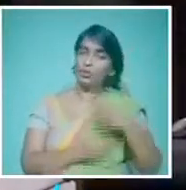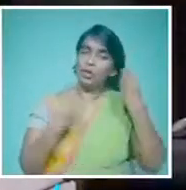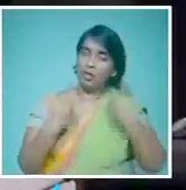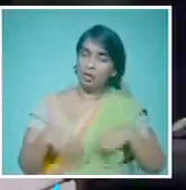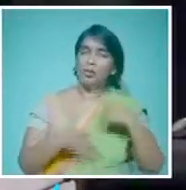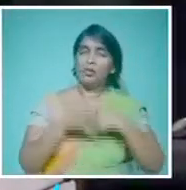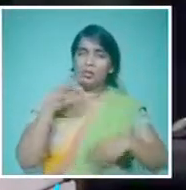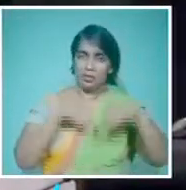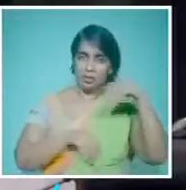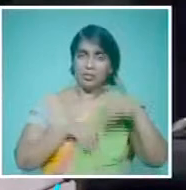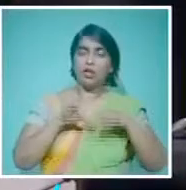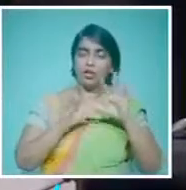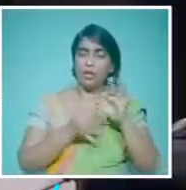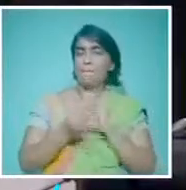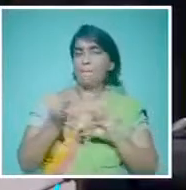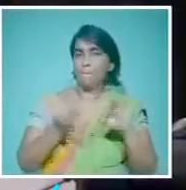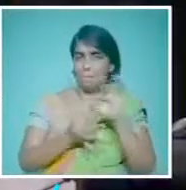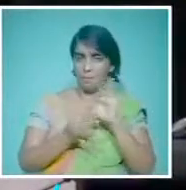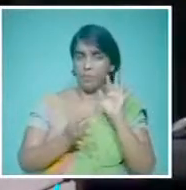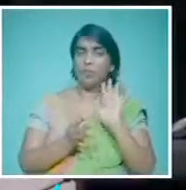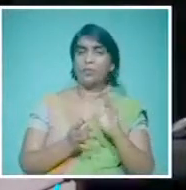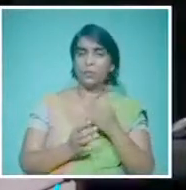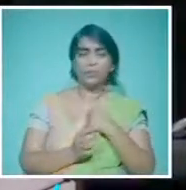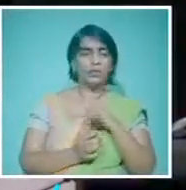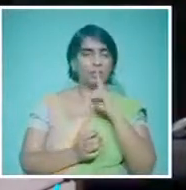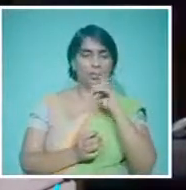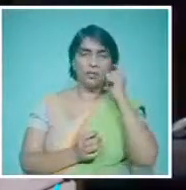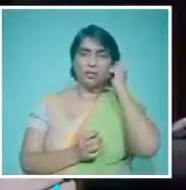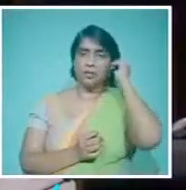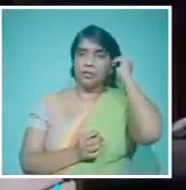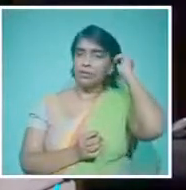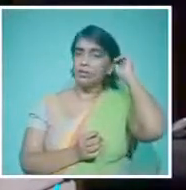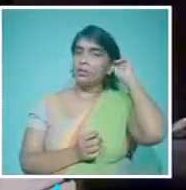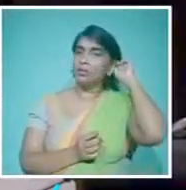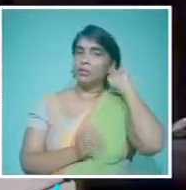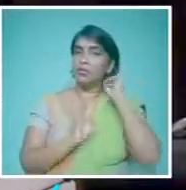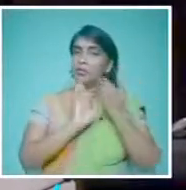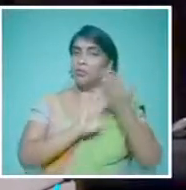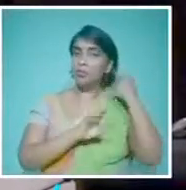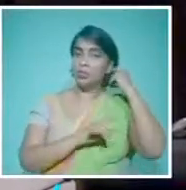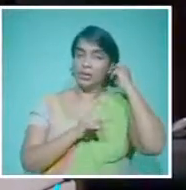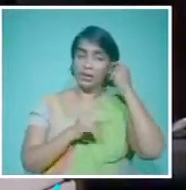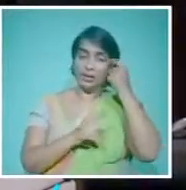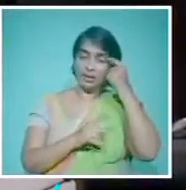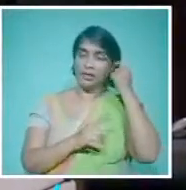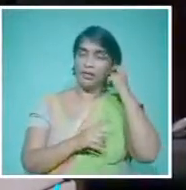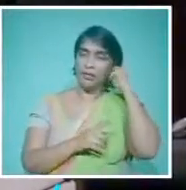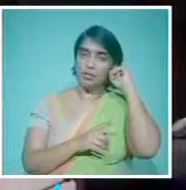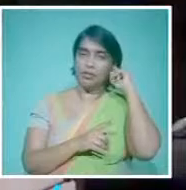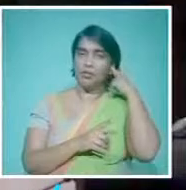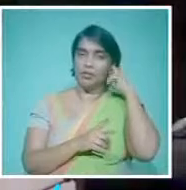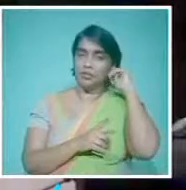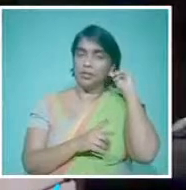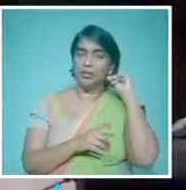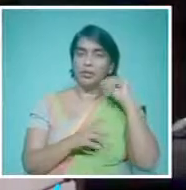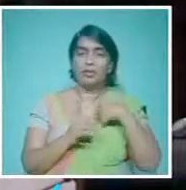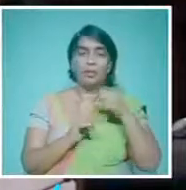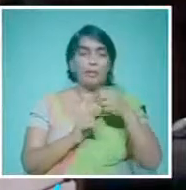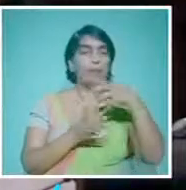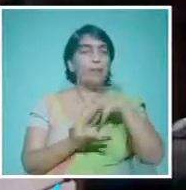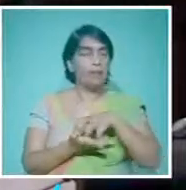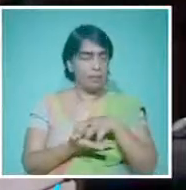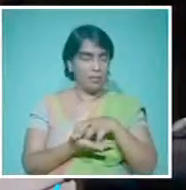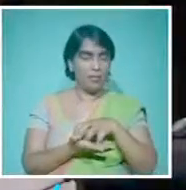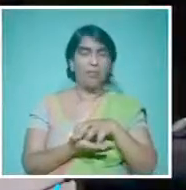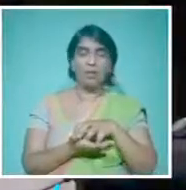ඡන්දෙ තියන්න ඕනේ ඒක තමයි ප්‍රජාතන්ත්‍රවාදය මම කියන්නේ පෞගේ ඉතිහාසය මතක් කරලා දී ඊළඟට පළාත්